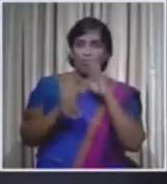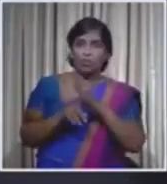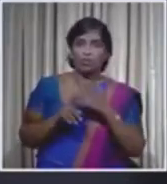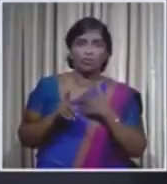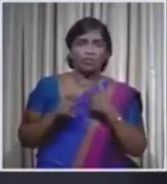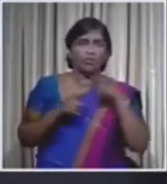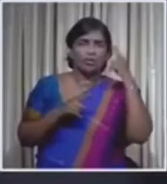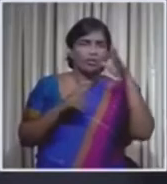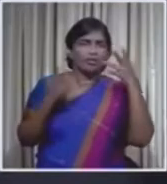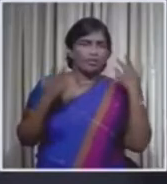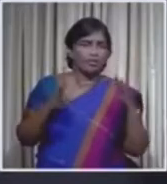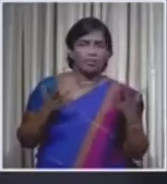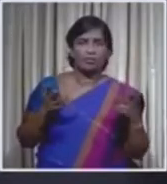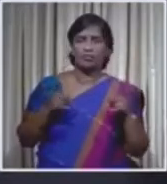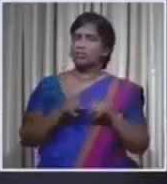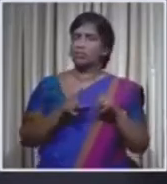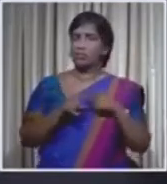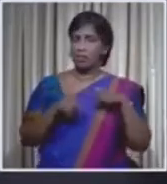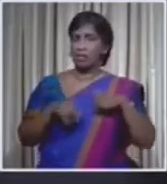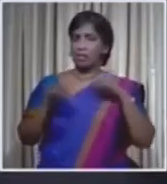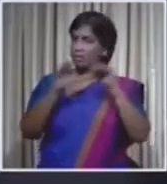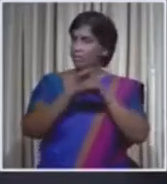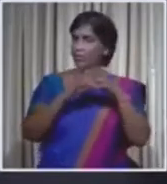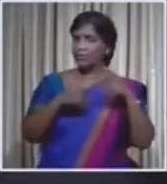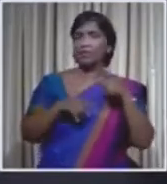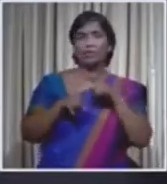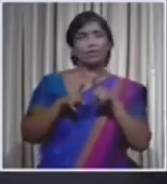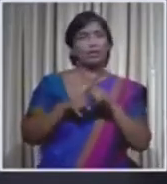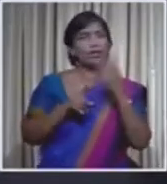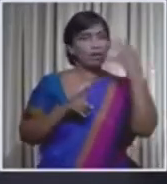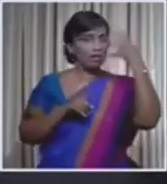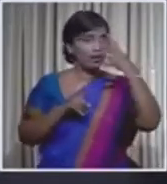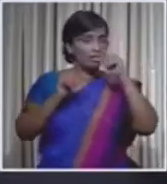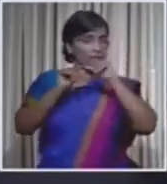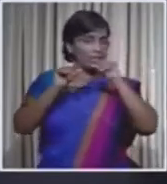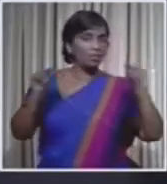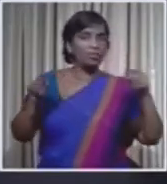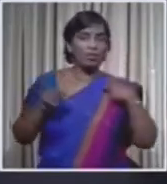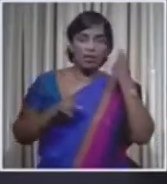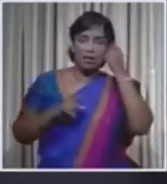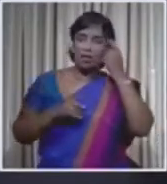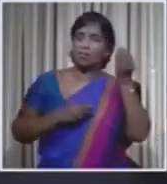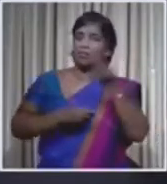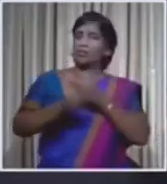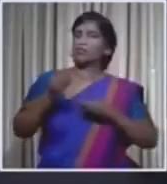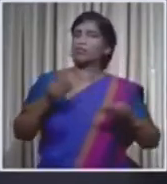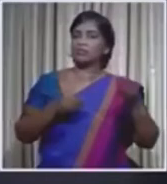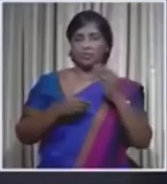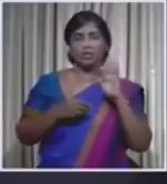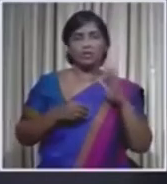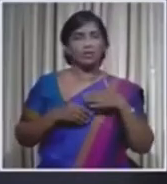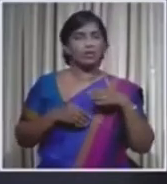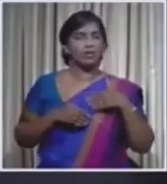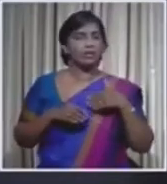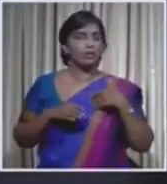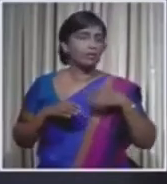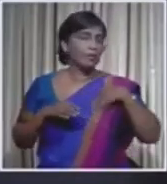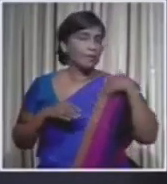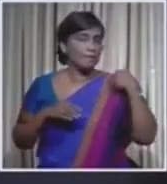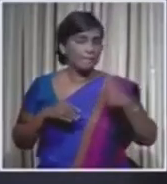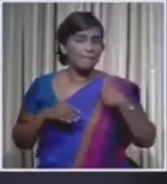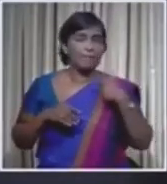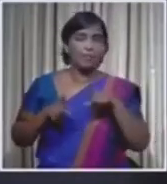ඉවරයිද ඒක ඇතුලේ අපි ඉන්නේ එහෙනම් හතරවෙනි වගන්තියට අදහස් වමාරුවක් තියෙනවා general obligation of